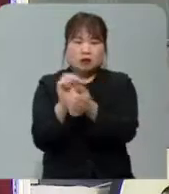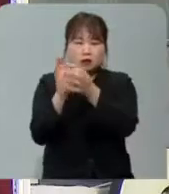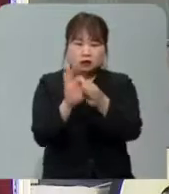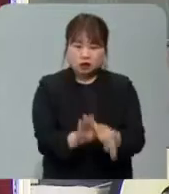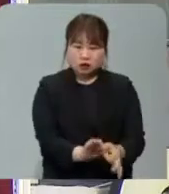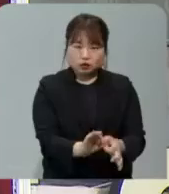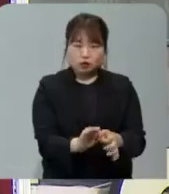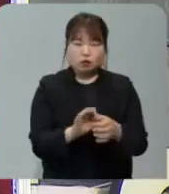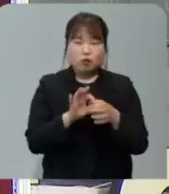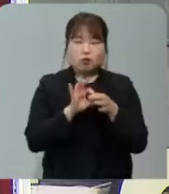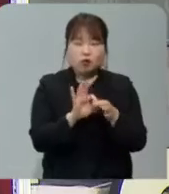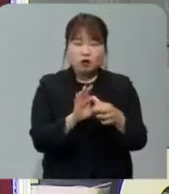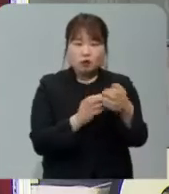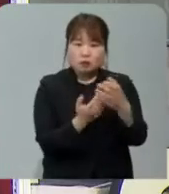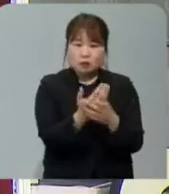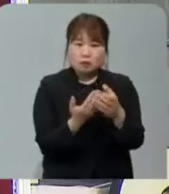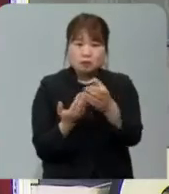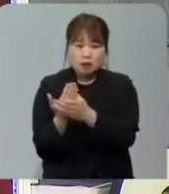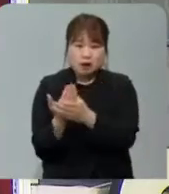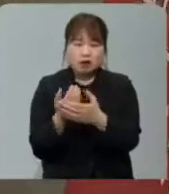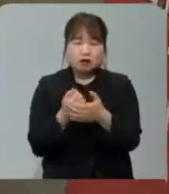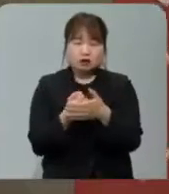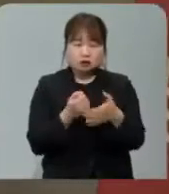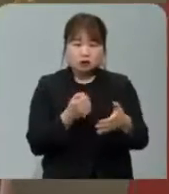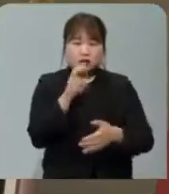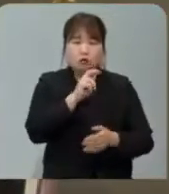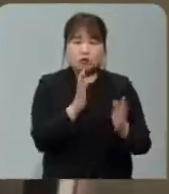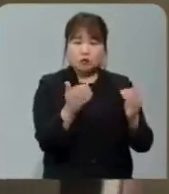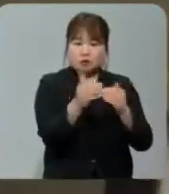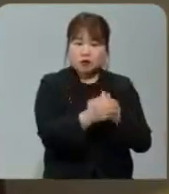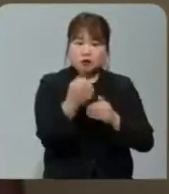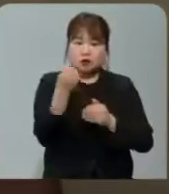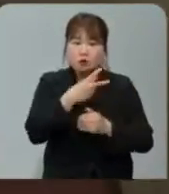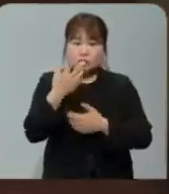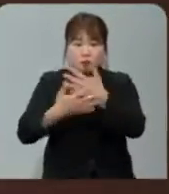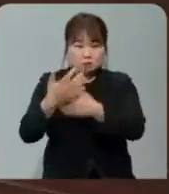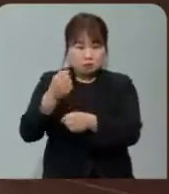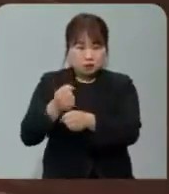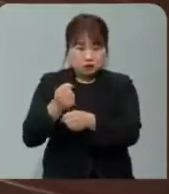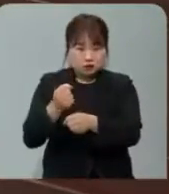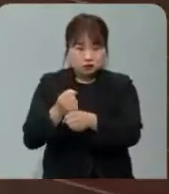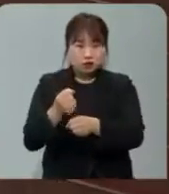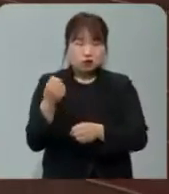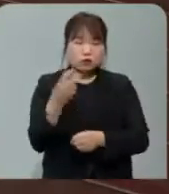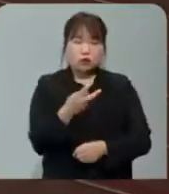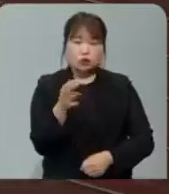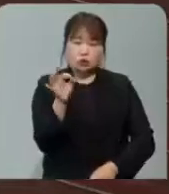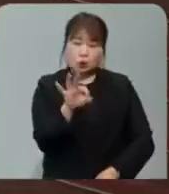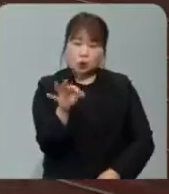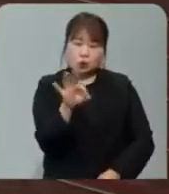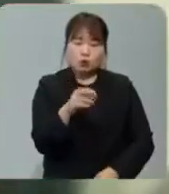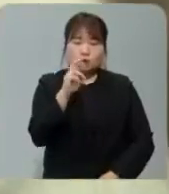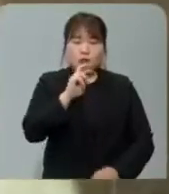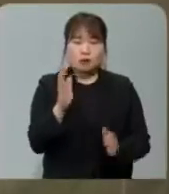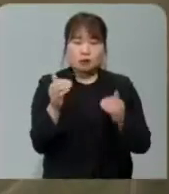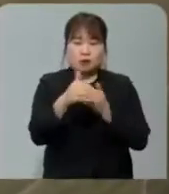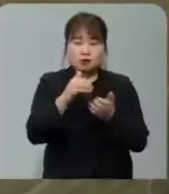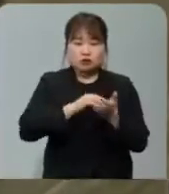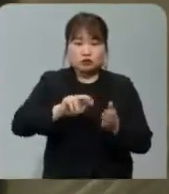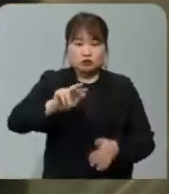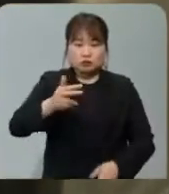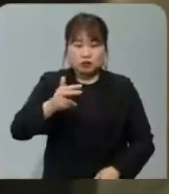청주시는 관련 확진자가 잇따르자 노래연습장과 뮤직비디오 제작방, 코인노래방 720여 곳에 오는